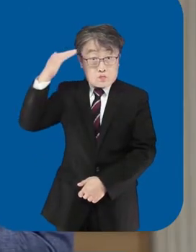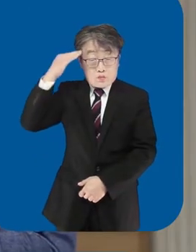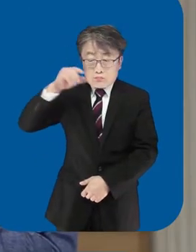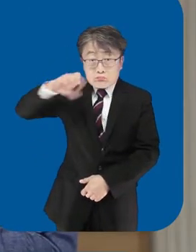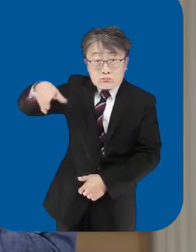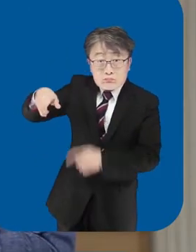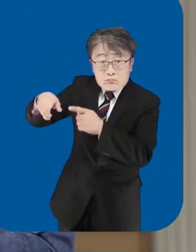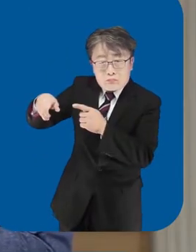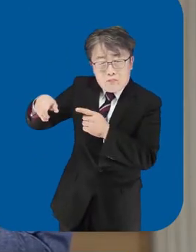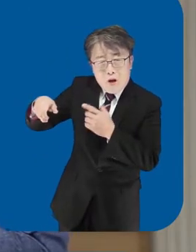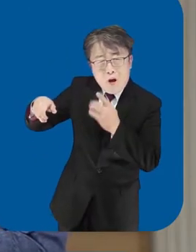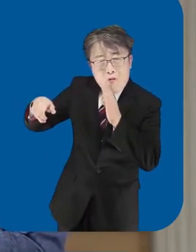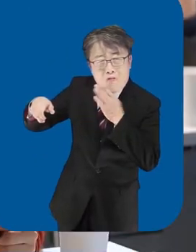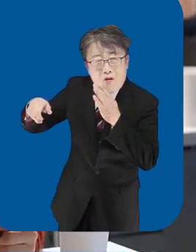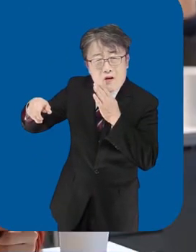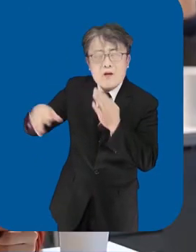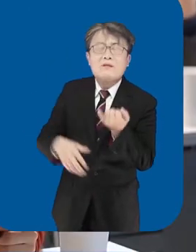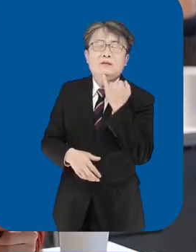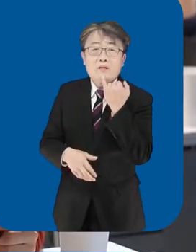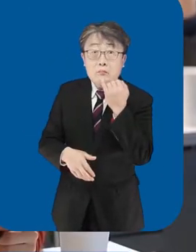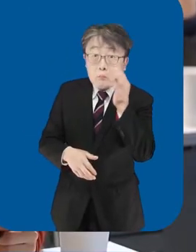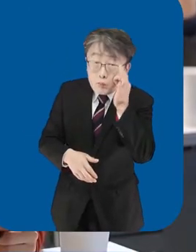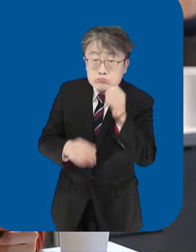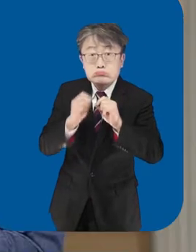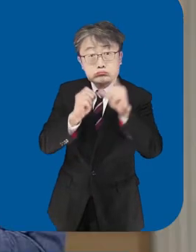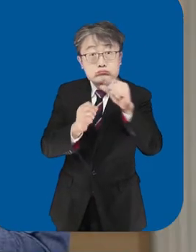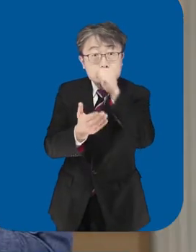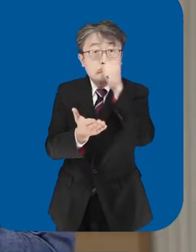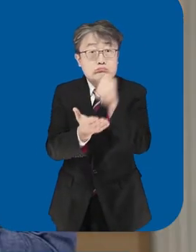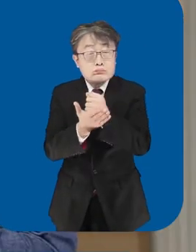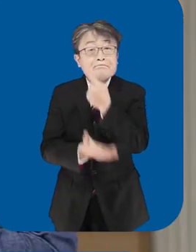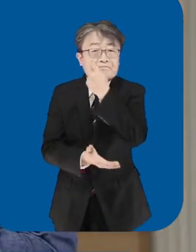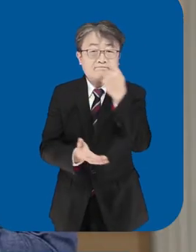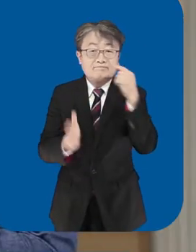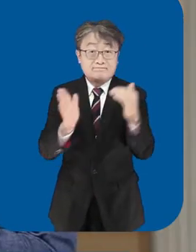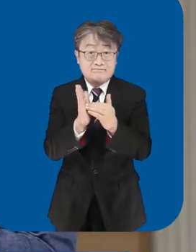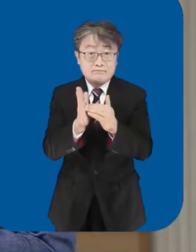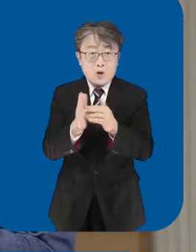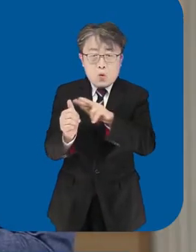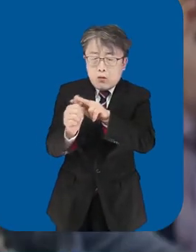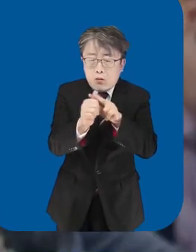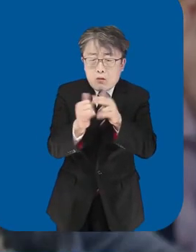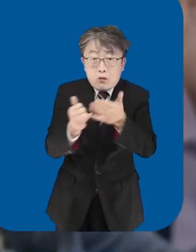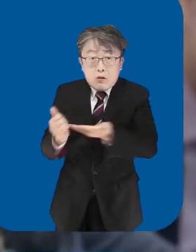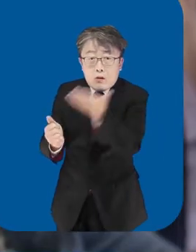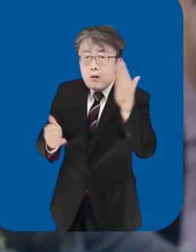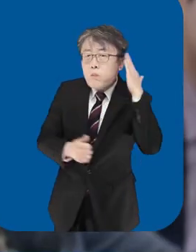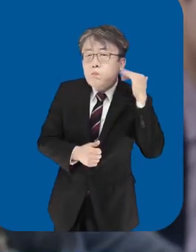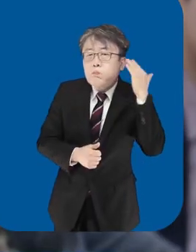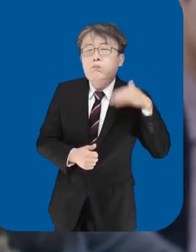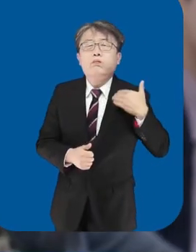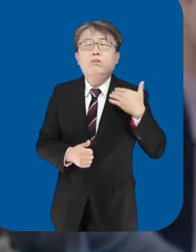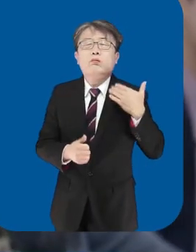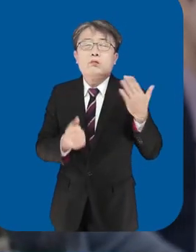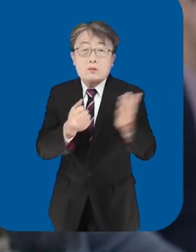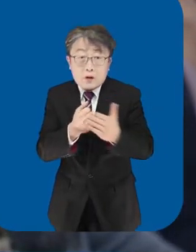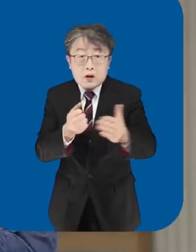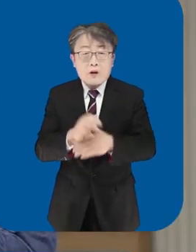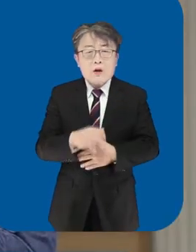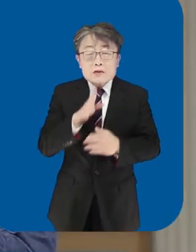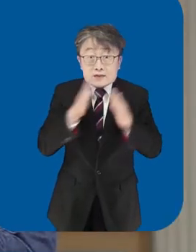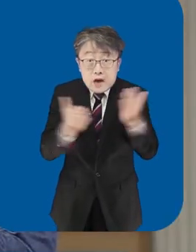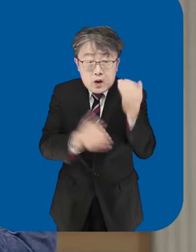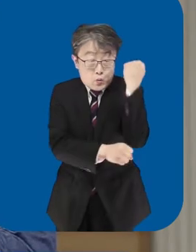많아요. 우리가 수돗물 어느 정도 안전하고 괜찮아요. 다녀보니까 상당한 수준에 있다는 걸 확인했고, 아, 이런 정보가 시민들에게 충분히